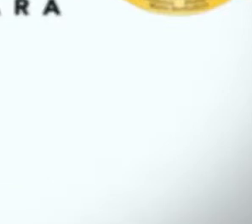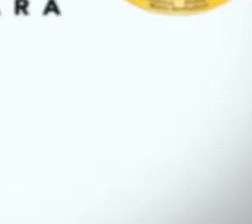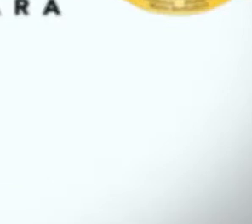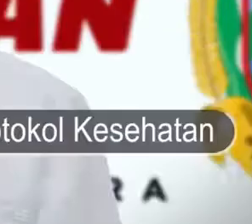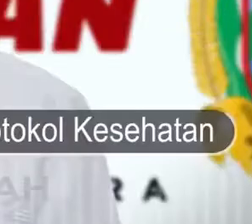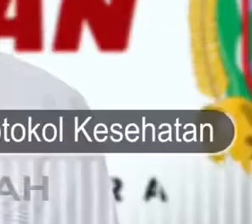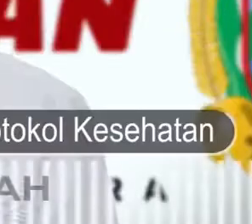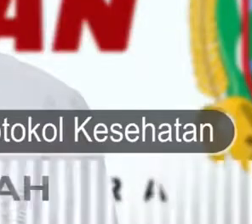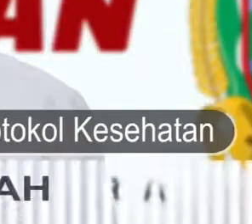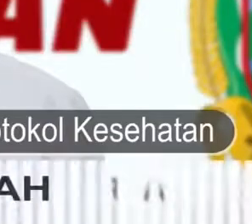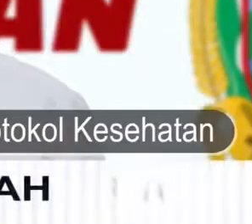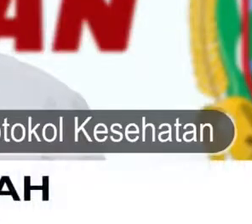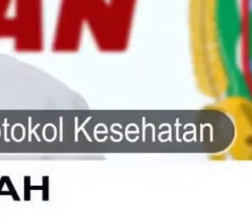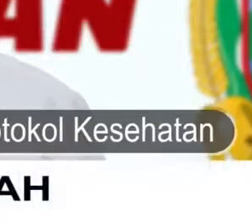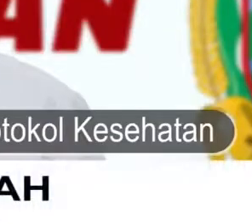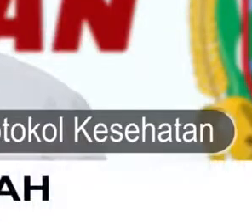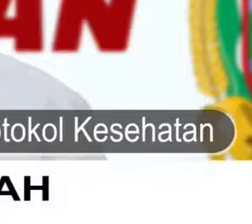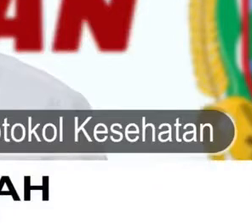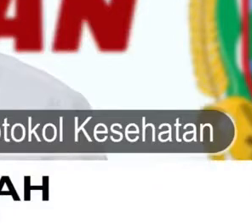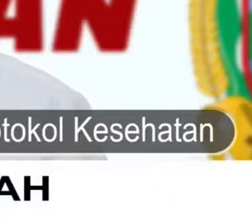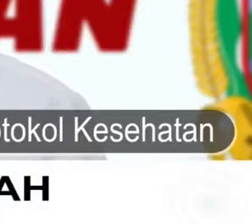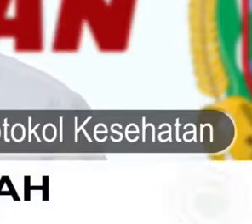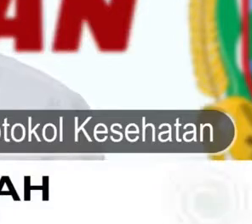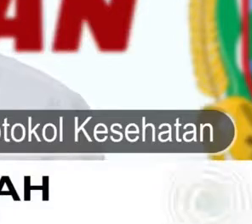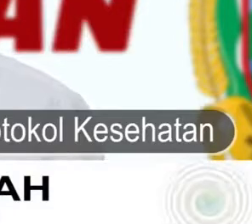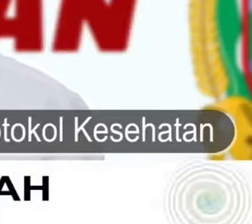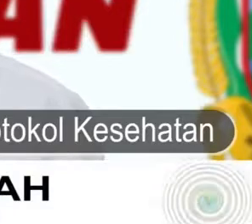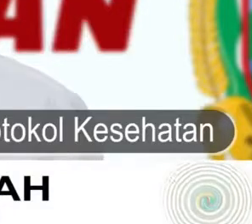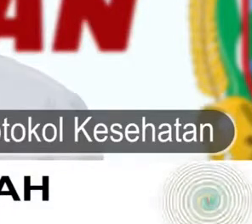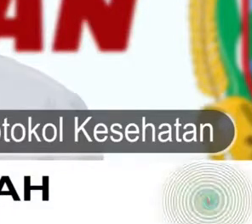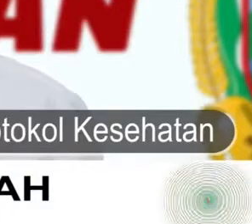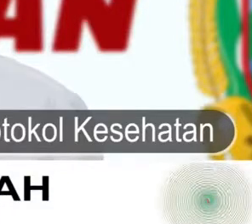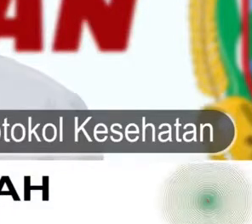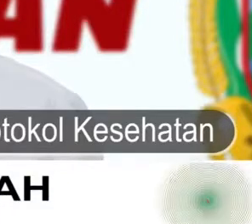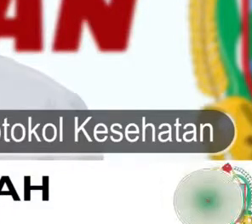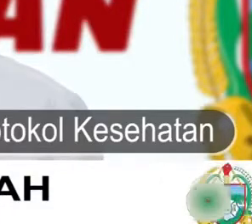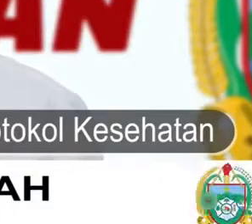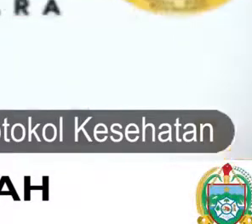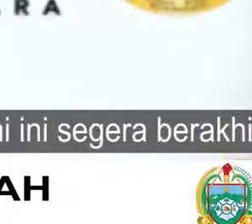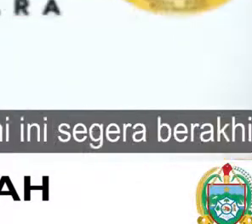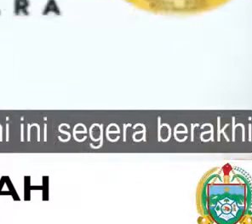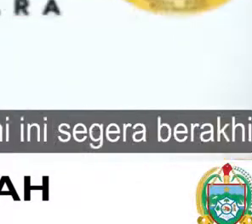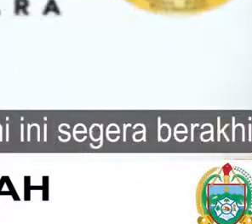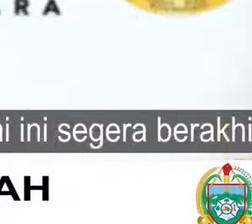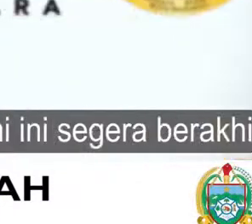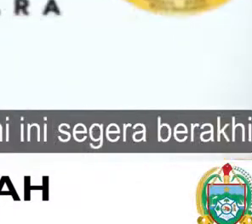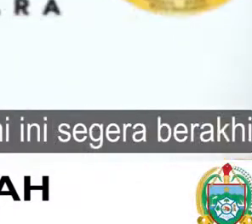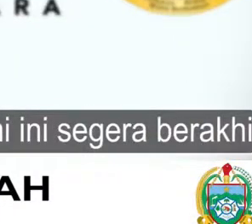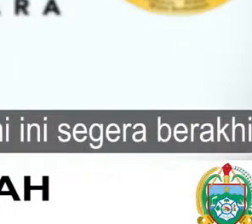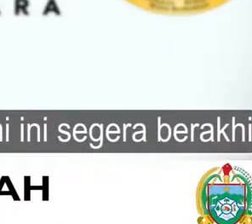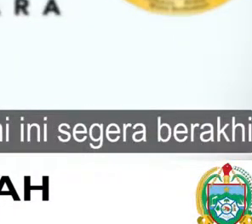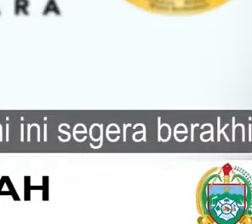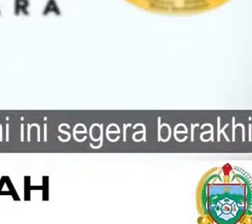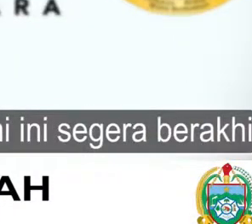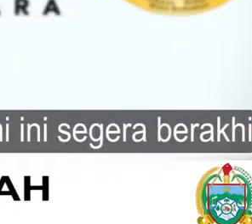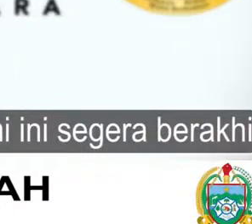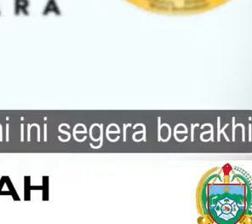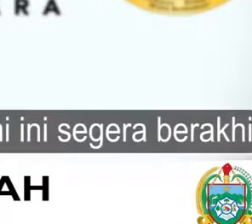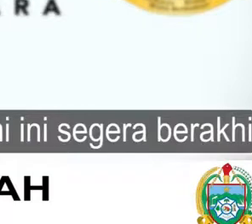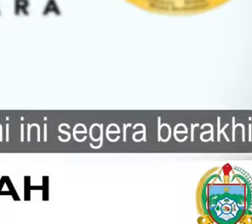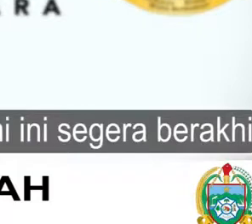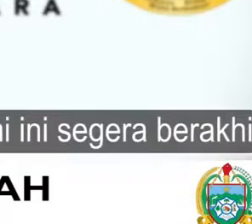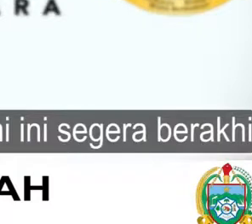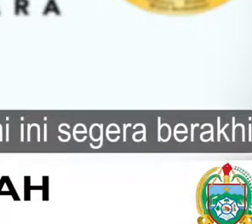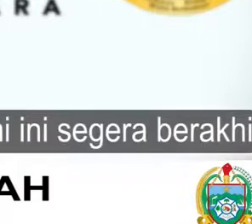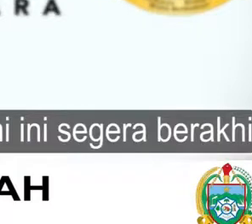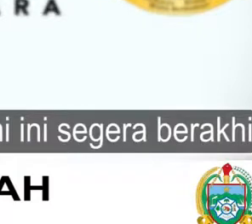budaya kita. Teruslah saling menguatkan, tetap jalankan protokol kesehatan. Semoga Allah merahmati usaha